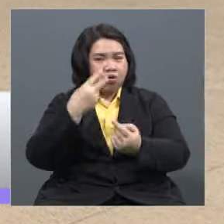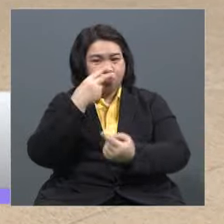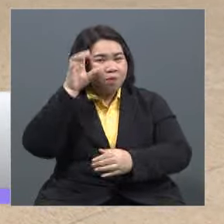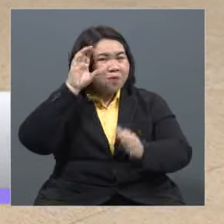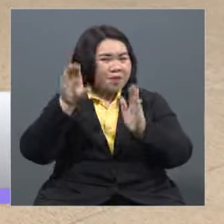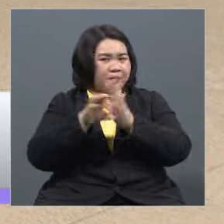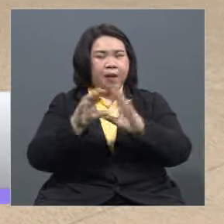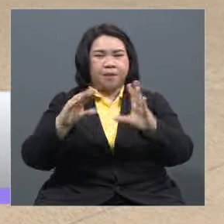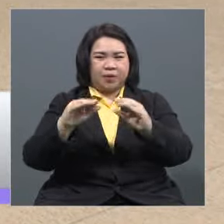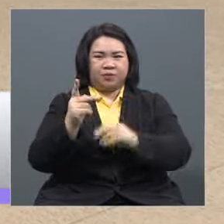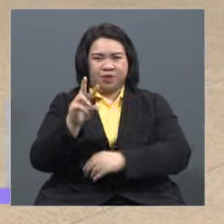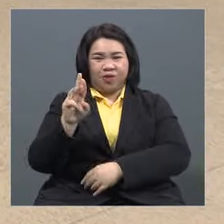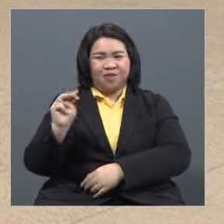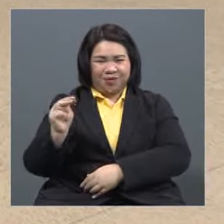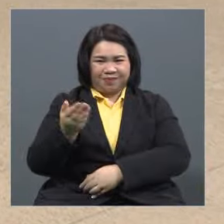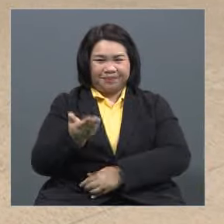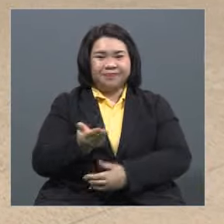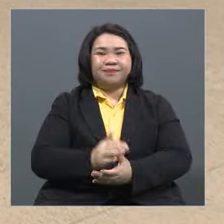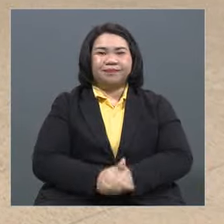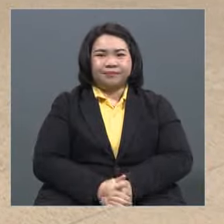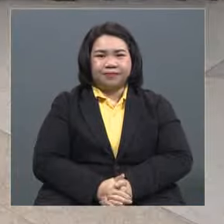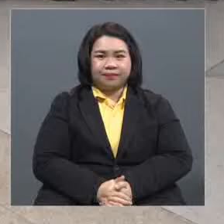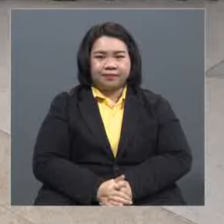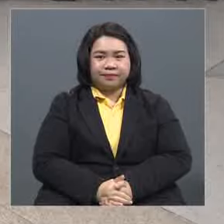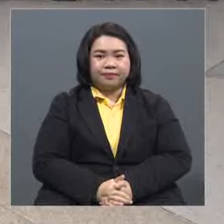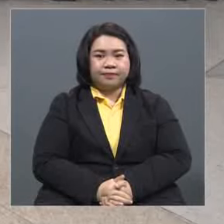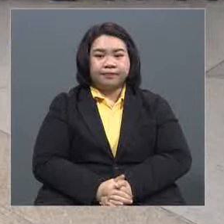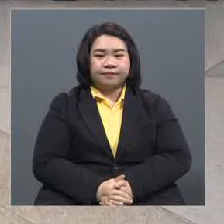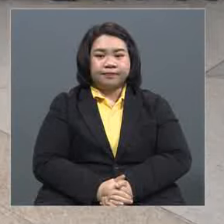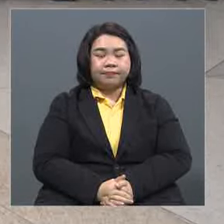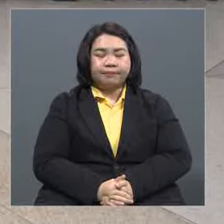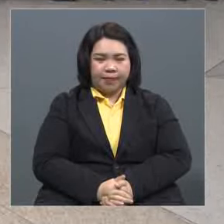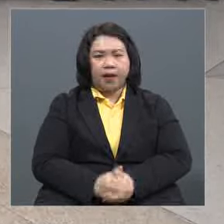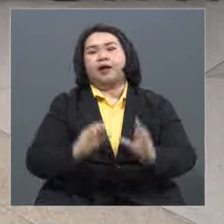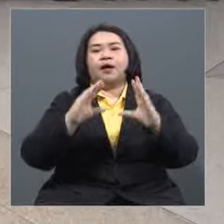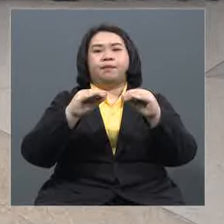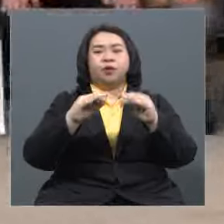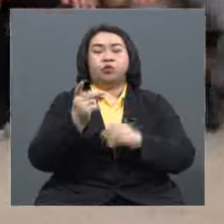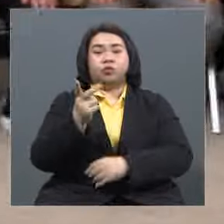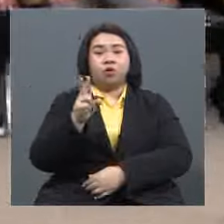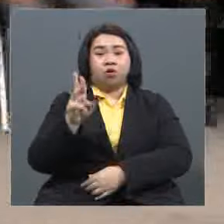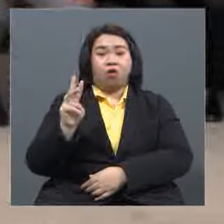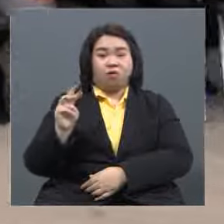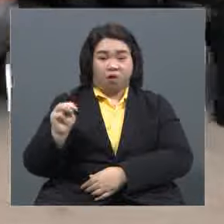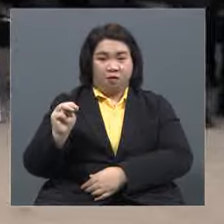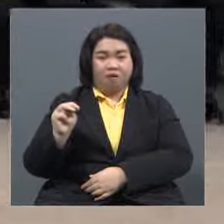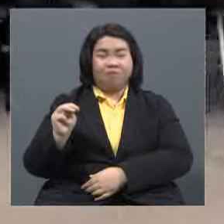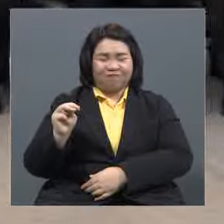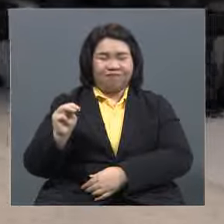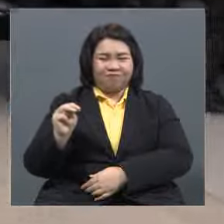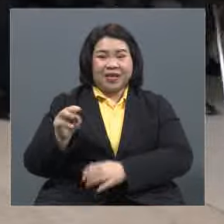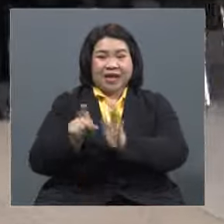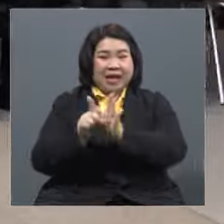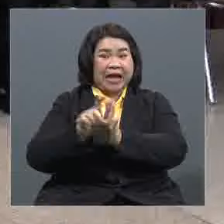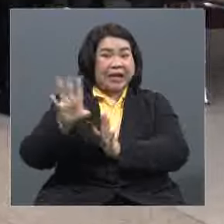บรรยากาศการประชุมคณะรัฐมนตรีกันก่อนค่ะการประชุมคณะรัฐมนตรีอย่างเป็นทางการนอกสถานที่ครั้งที่